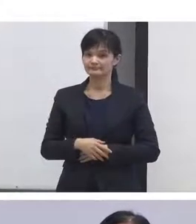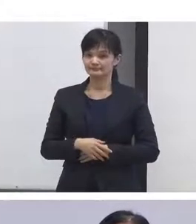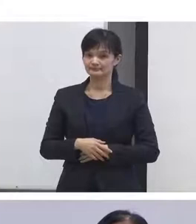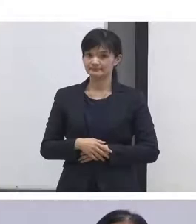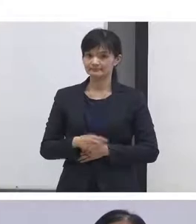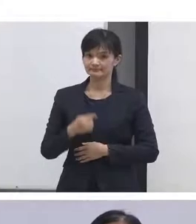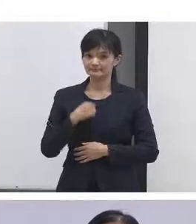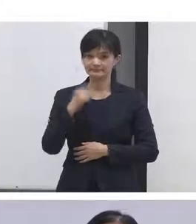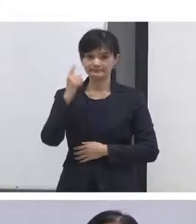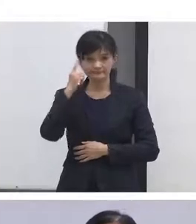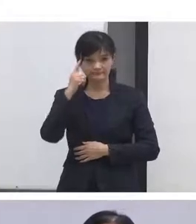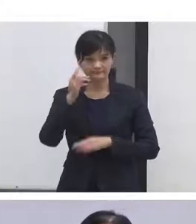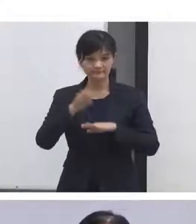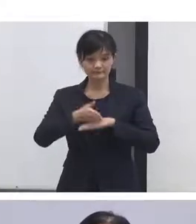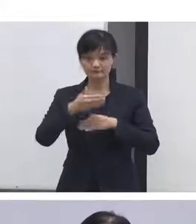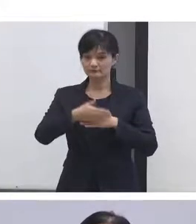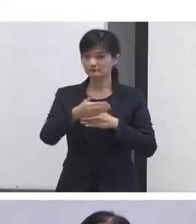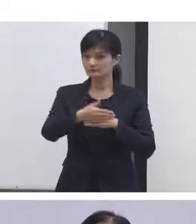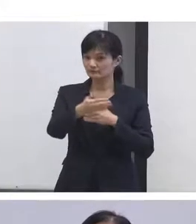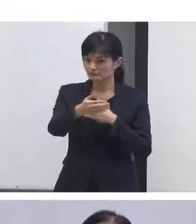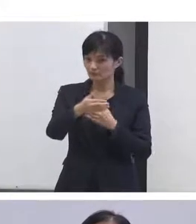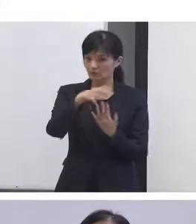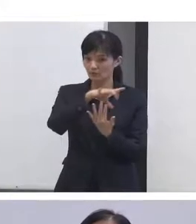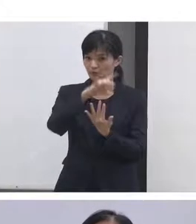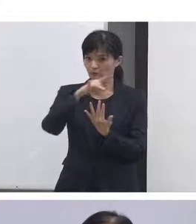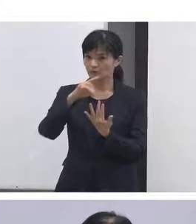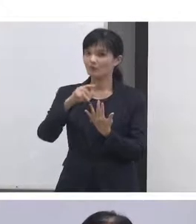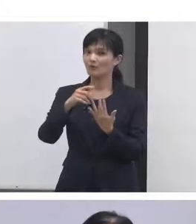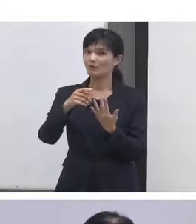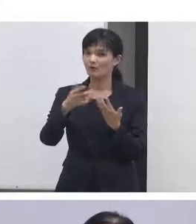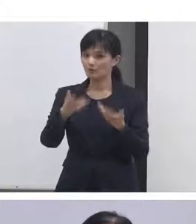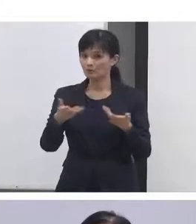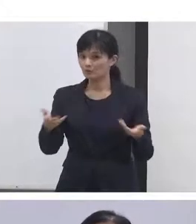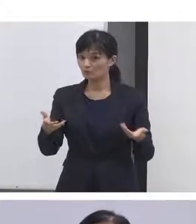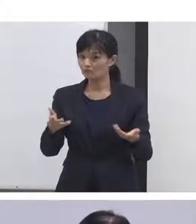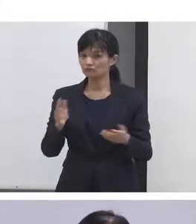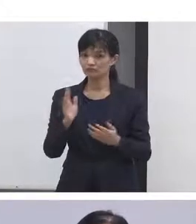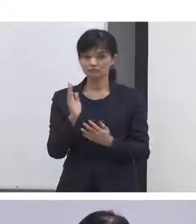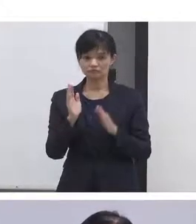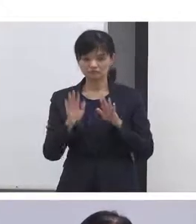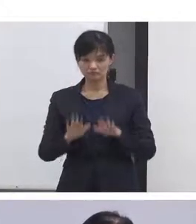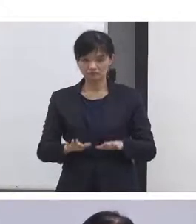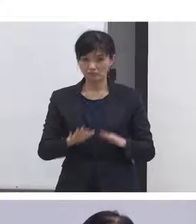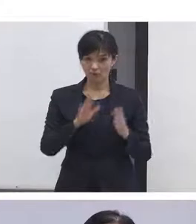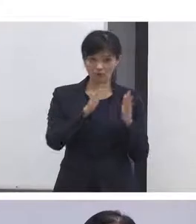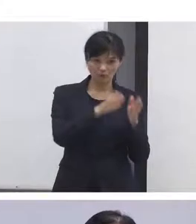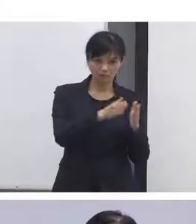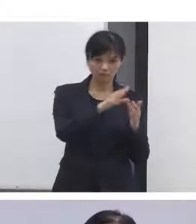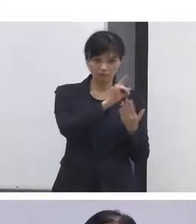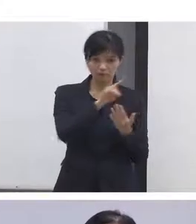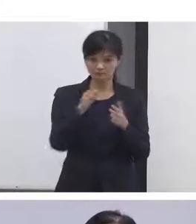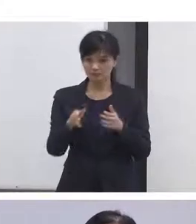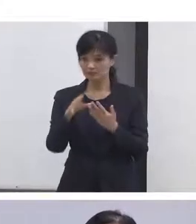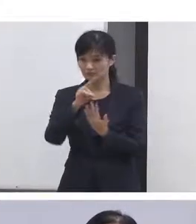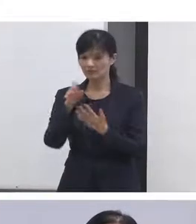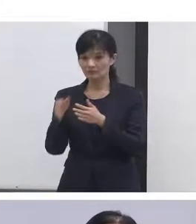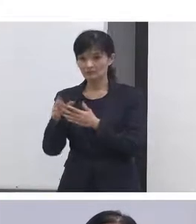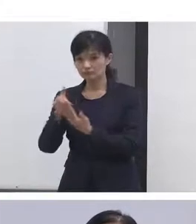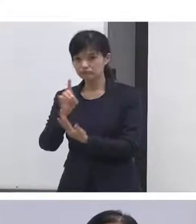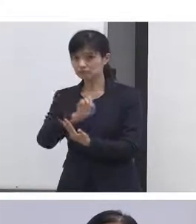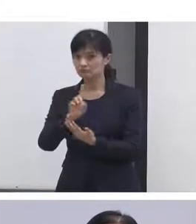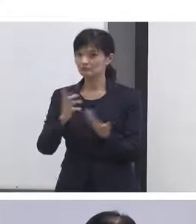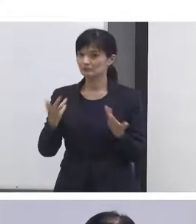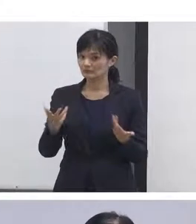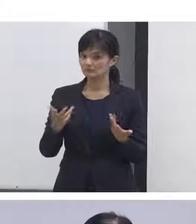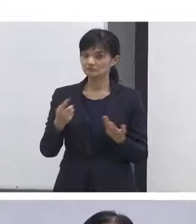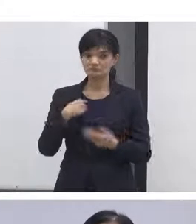都是一直有不同的选择在的，但是会是哪一个选择，其实跟当时参与的成员是有关系的。对，